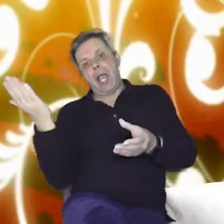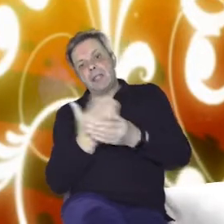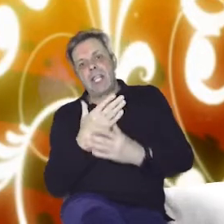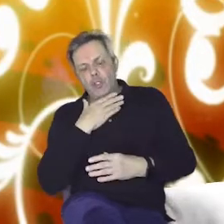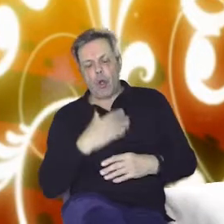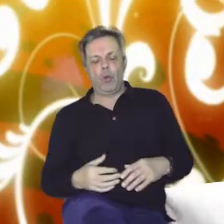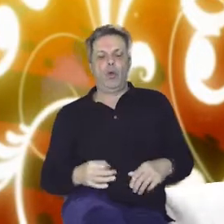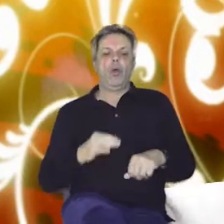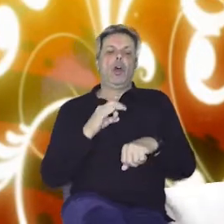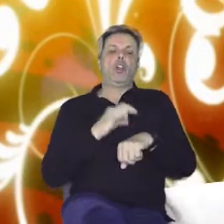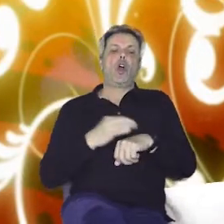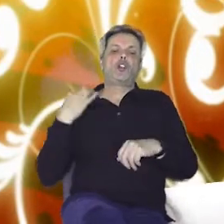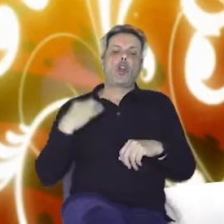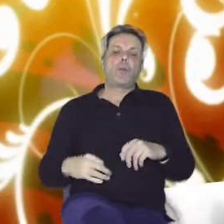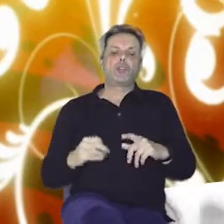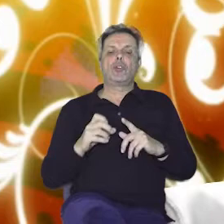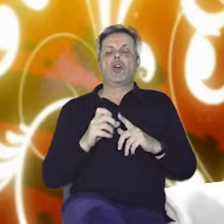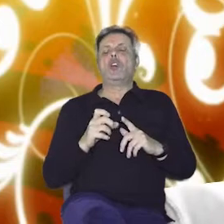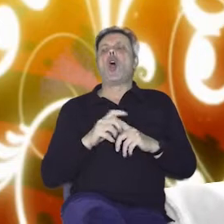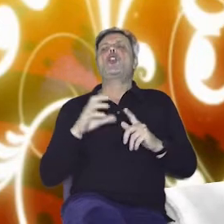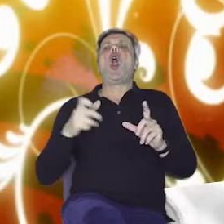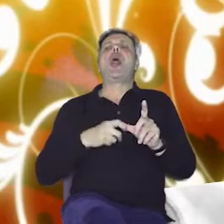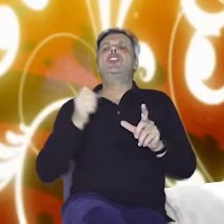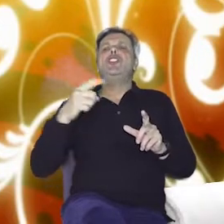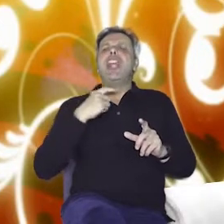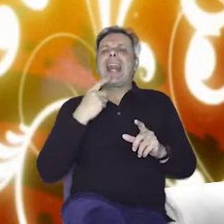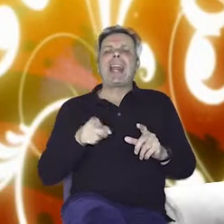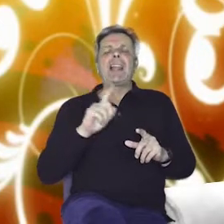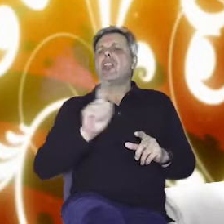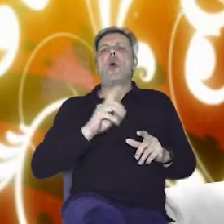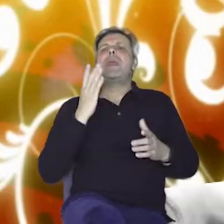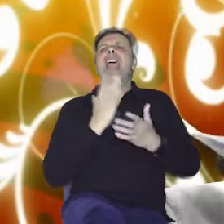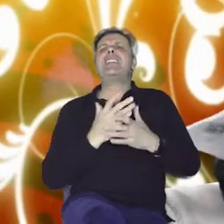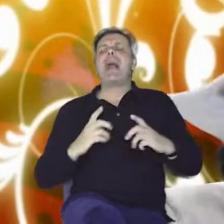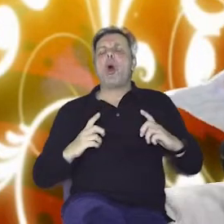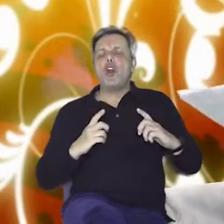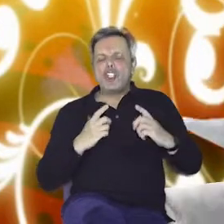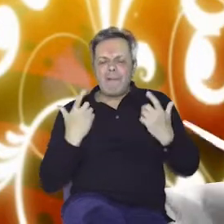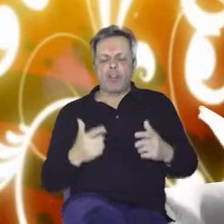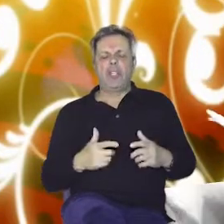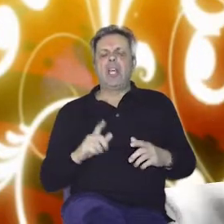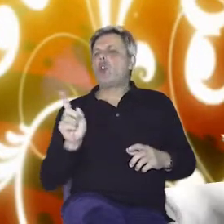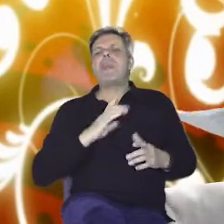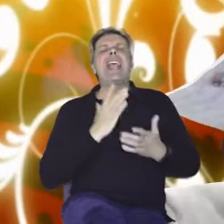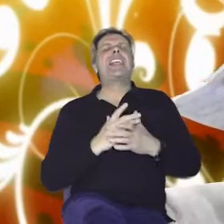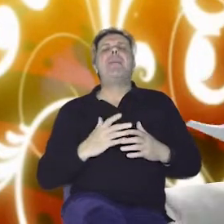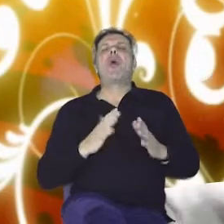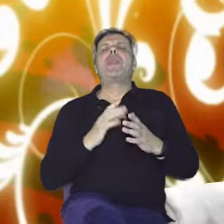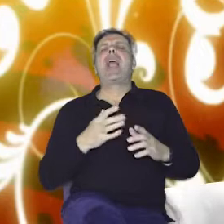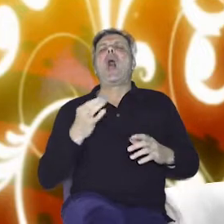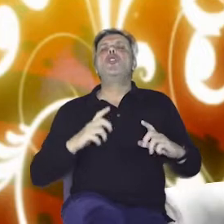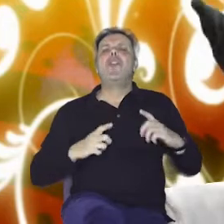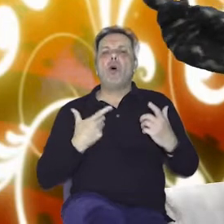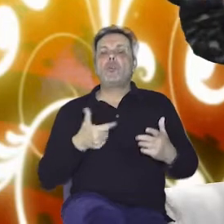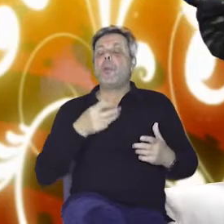Doktor, profesor Zoričić je rekao da to nije samo život, knjiga o životu, nego knjiga i o